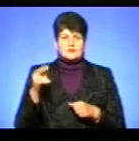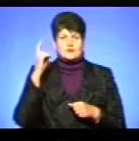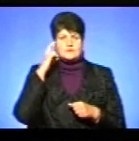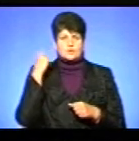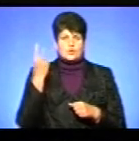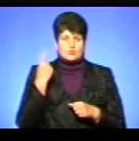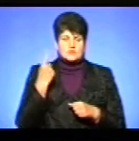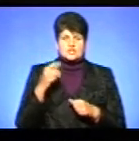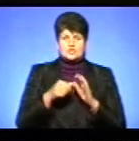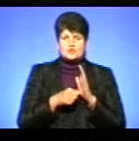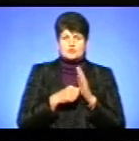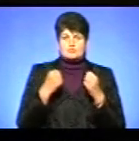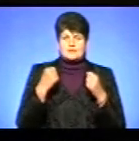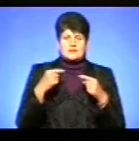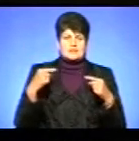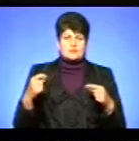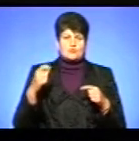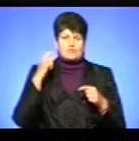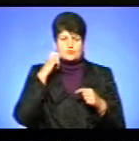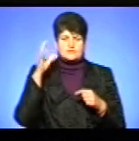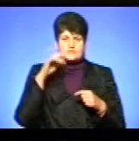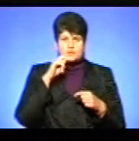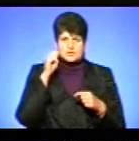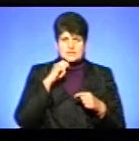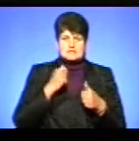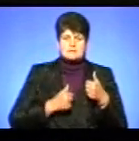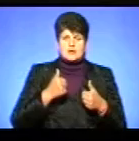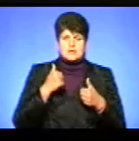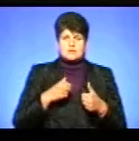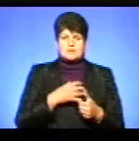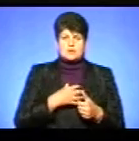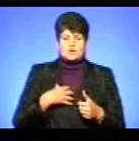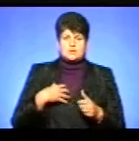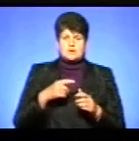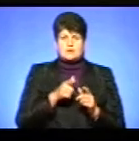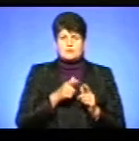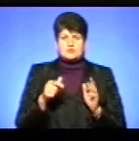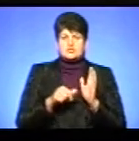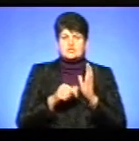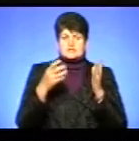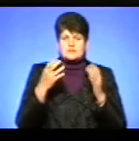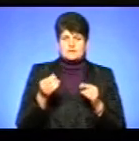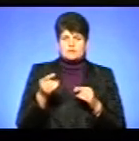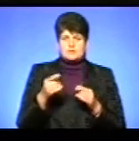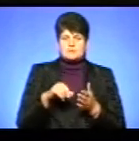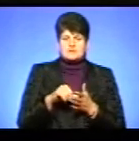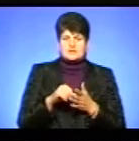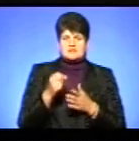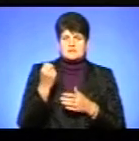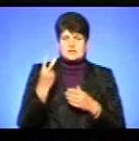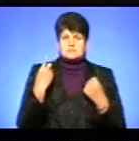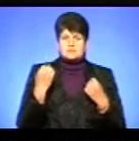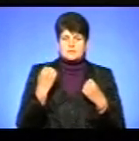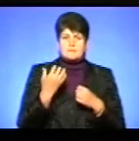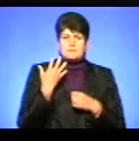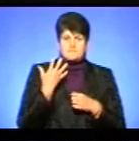600 спортсменів різного віку зі всієї України змагалися за нагороди впродовж 6 днів. Тернопільщину представляли 12 спортсменів.